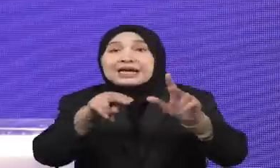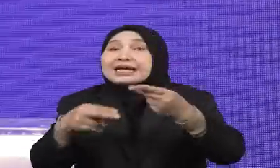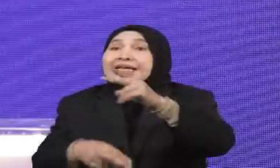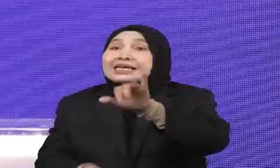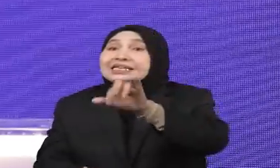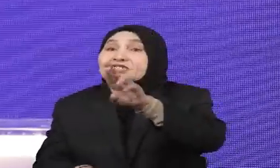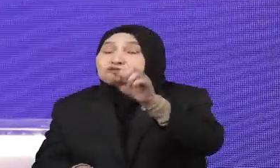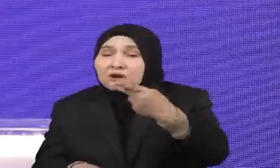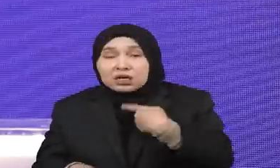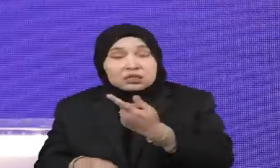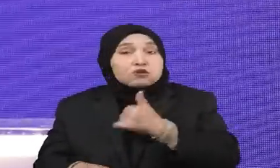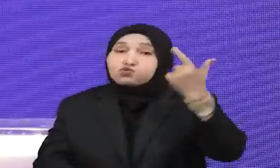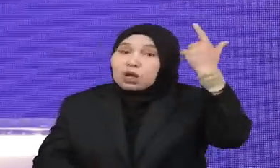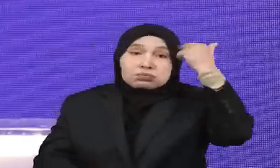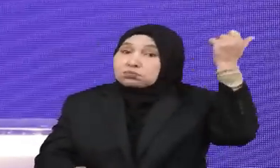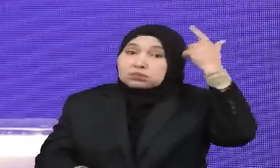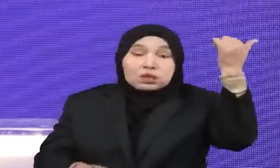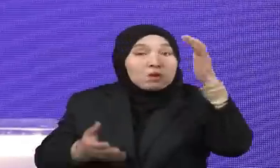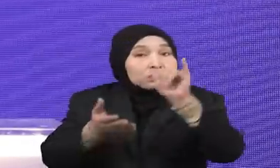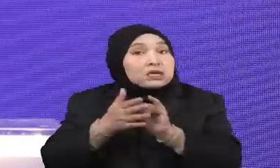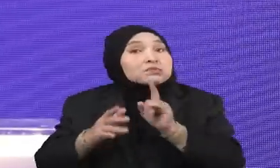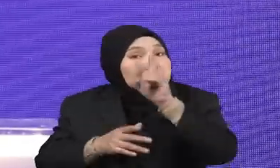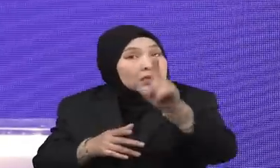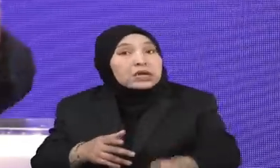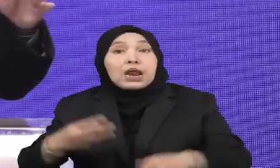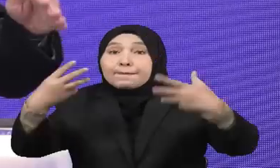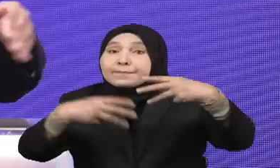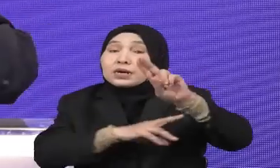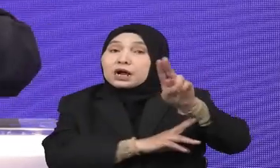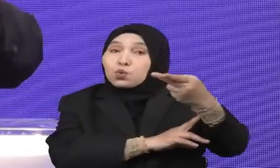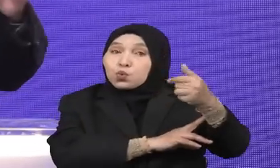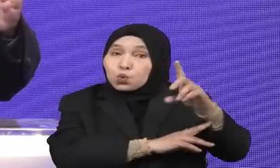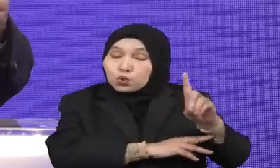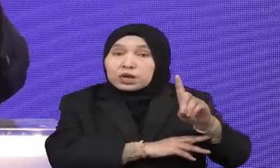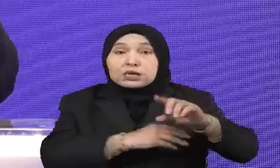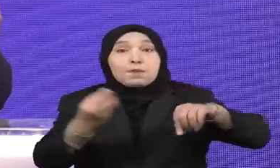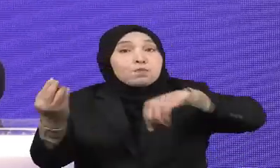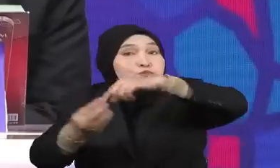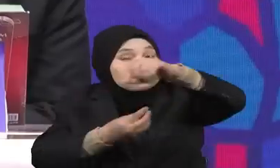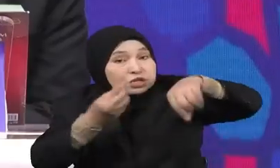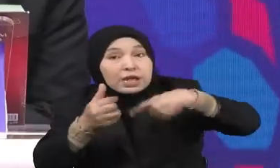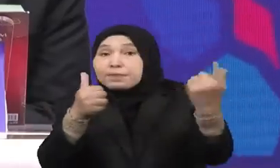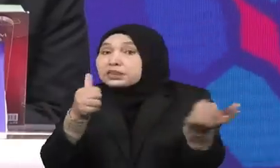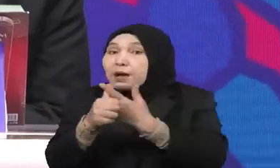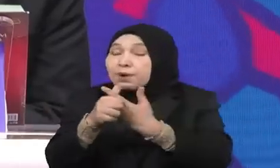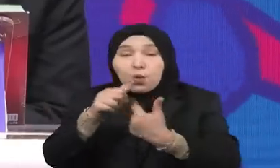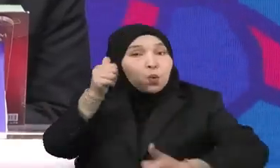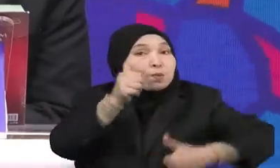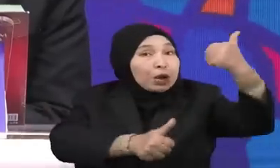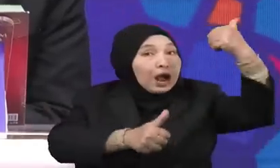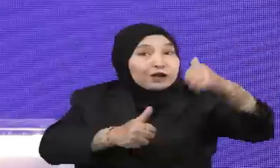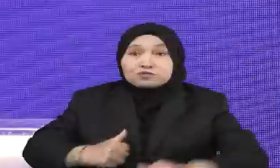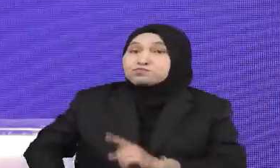sebagaimana yang kita sudah pun maklum bahwa sebenarnya dalam Perang Uhud itu tahun pertama ustaznya pusingan pertama itu menang umat Islam dan Kemudian